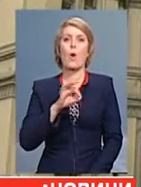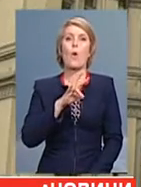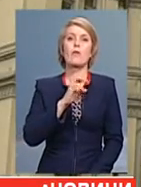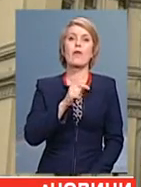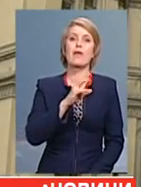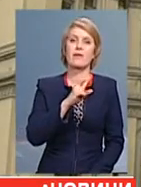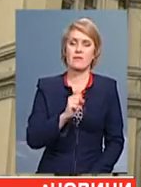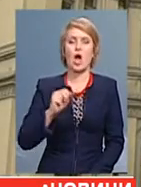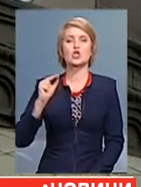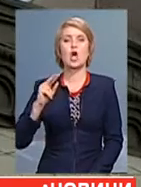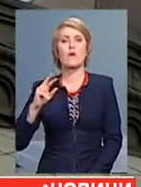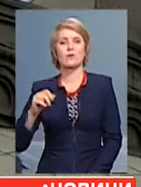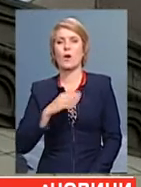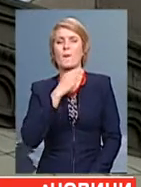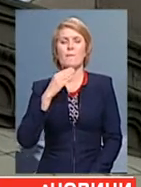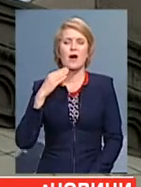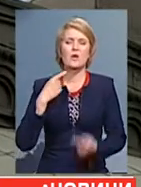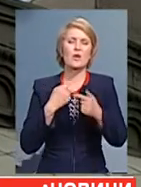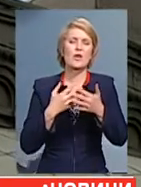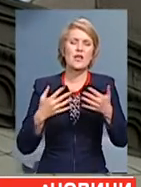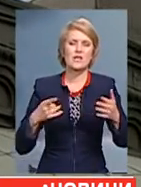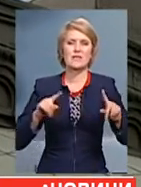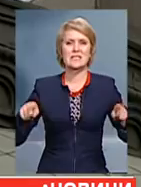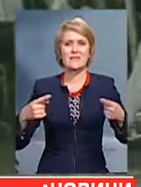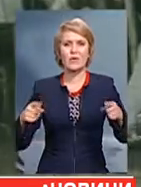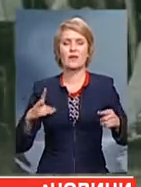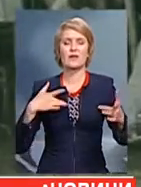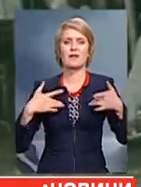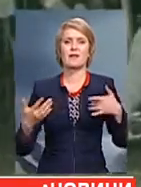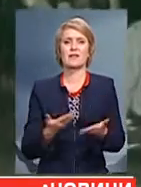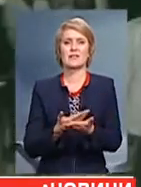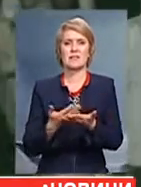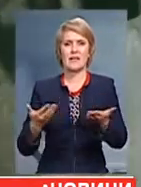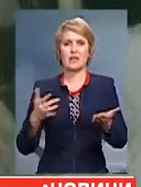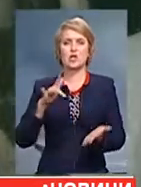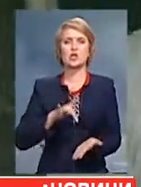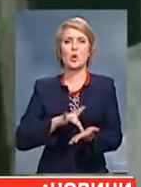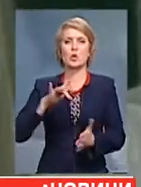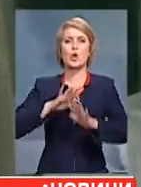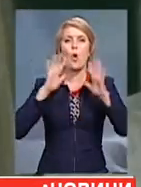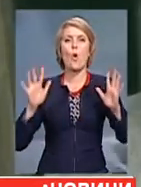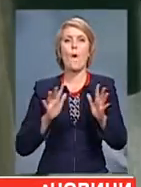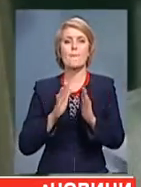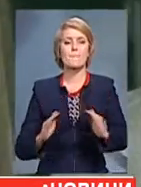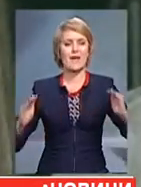багатьох інших, що він, як режисер-постановник, створював на сцені столичної опери.